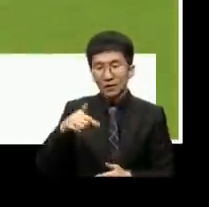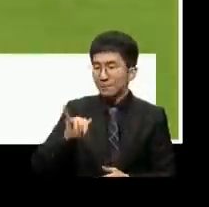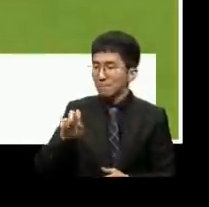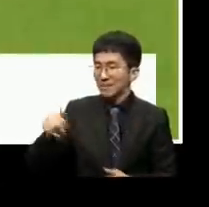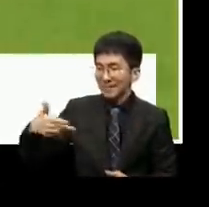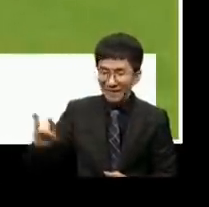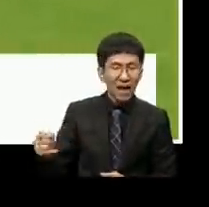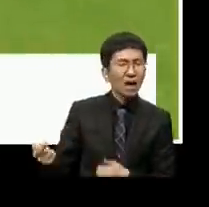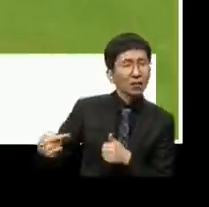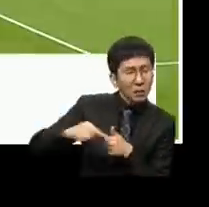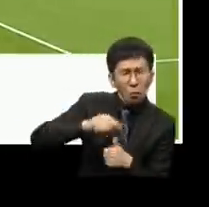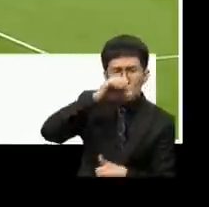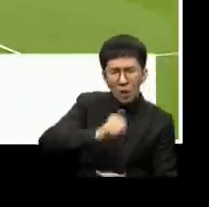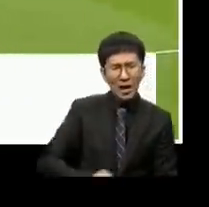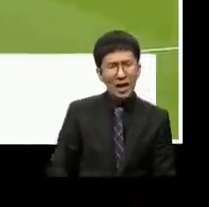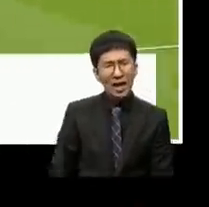합류했으면